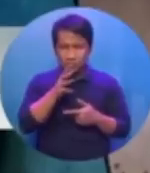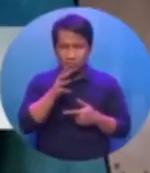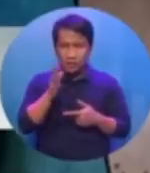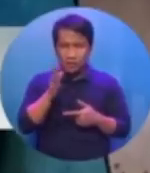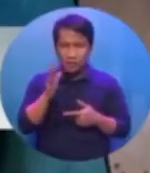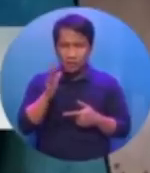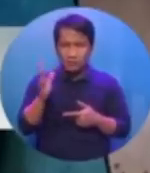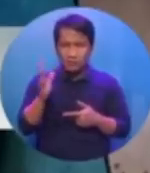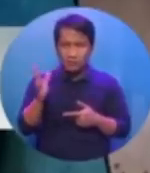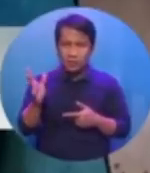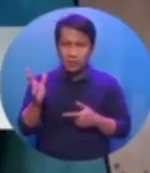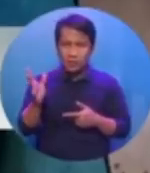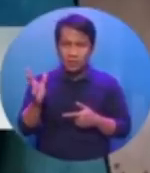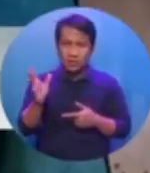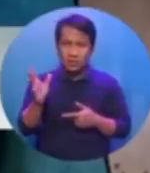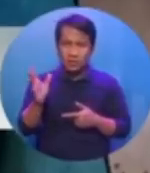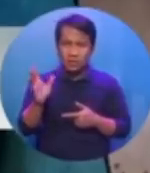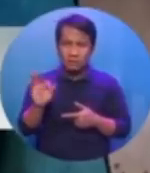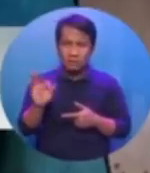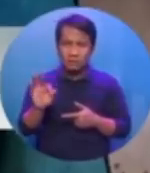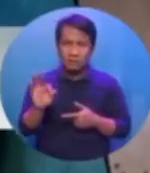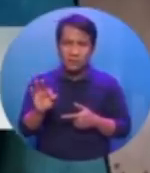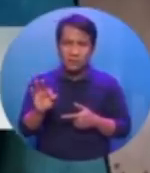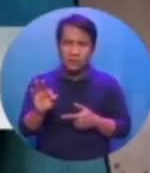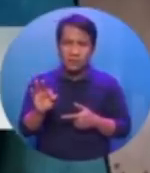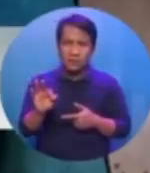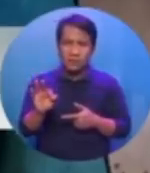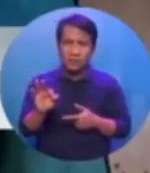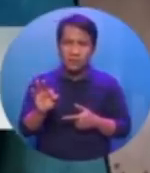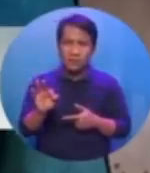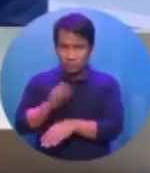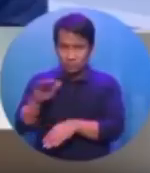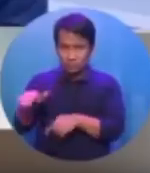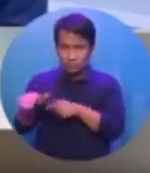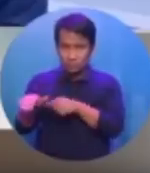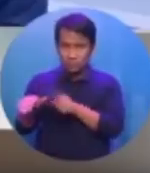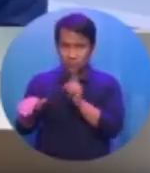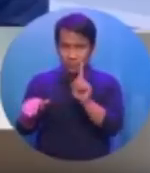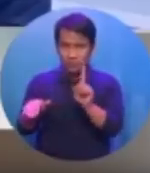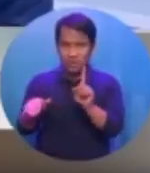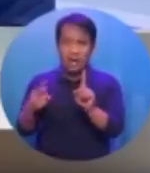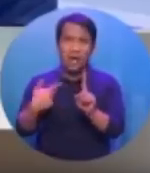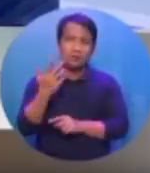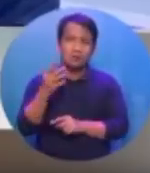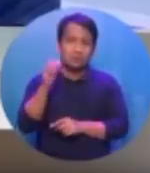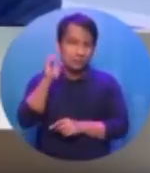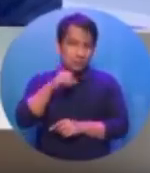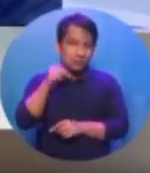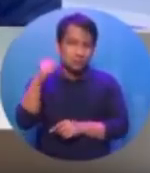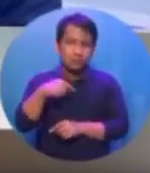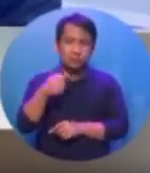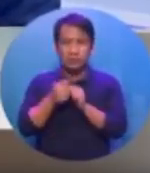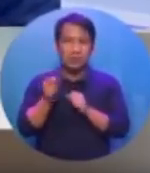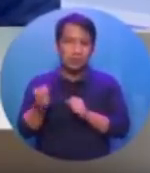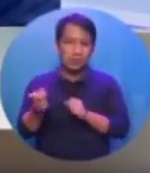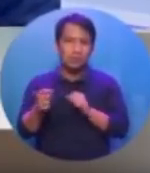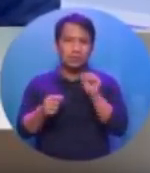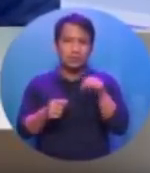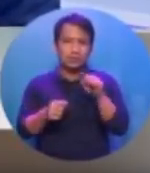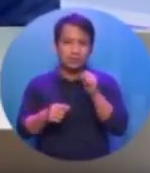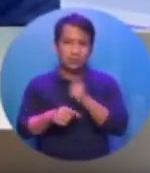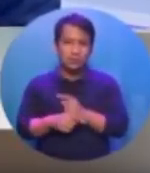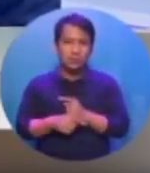nanay? Parehas po sila. Wala na ba silang ibang inalagaan kundi itong anak nyo lang? May kapatid po ako, 3. Kasama din nila?